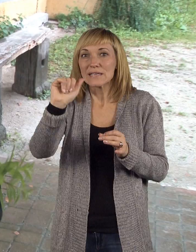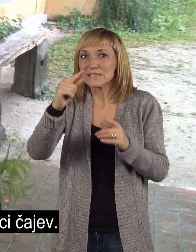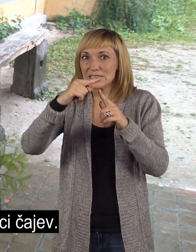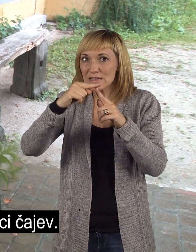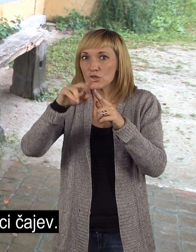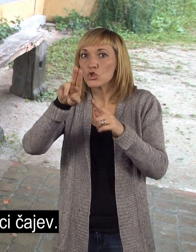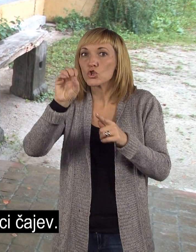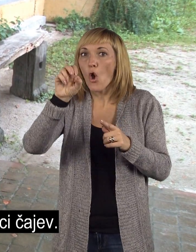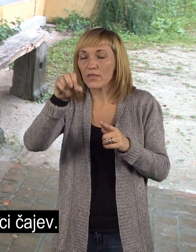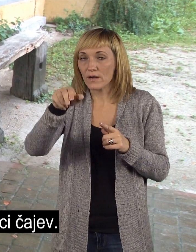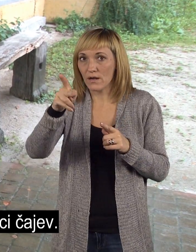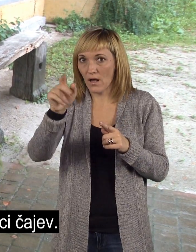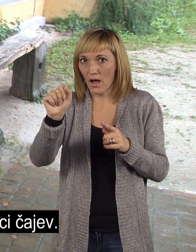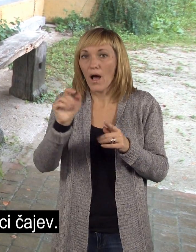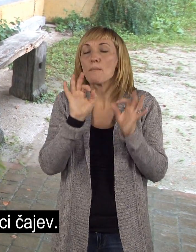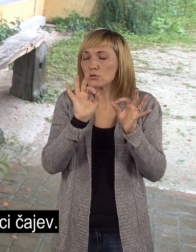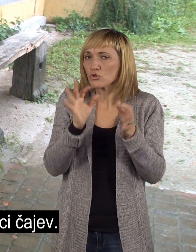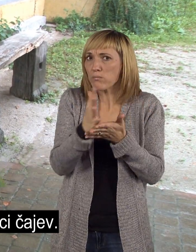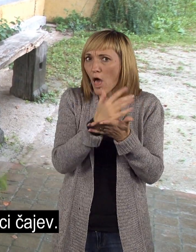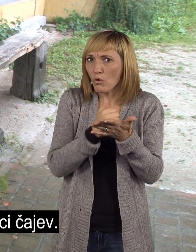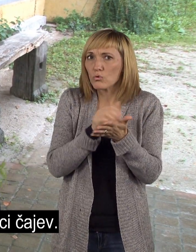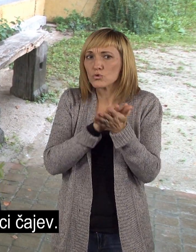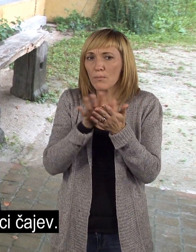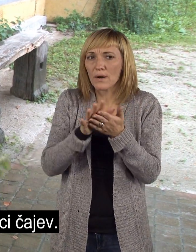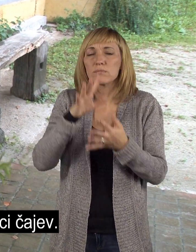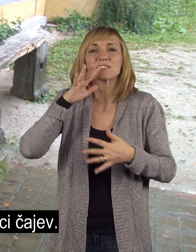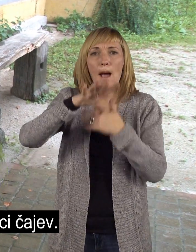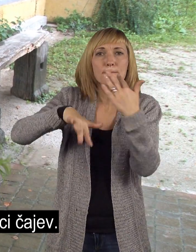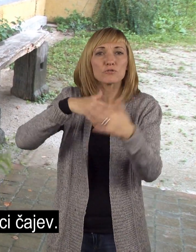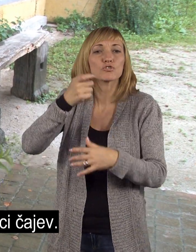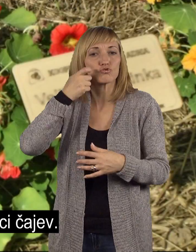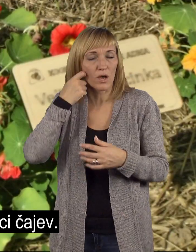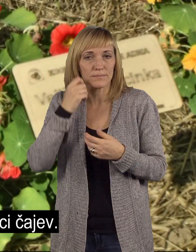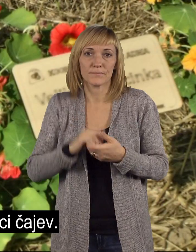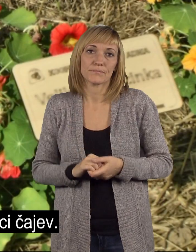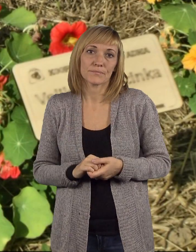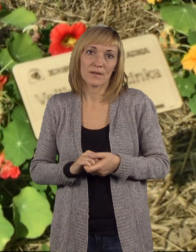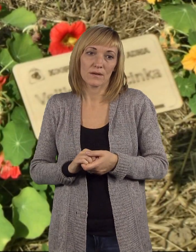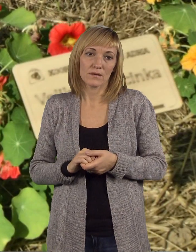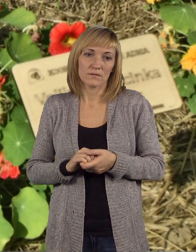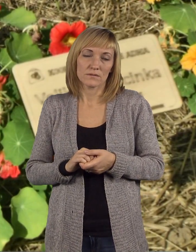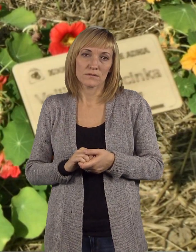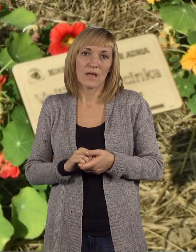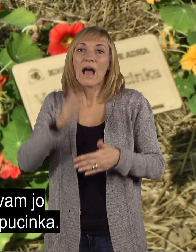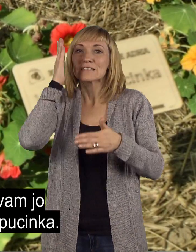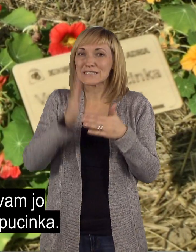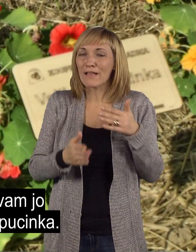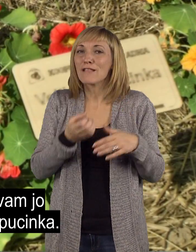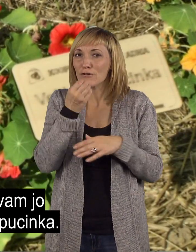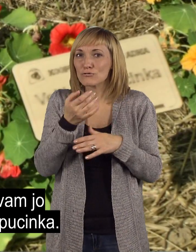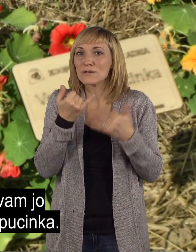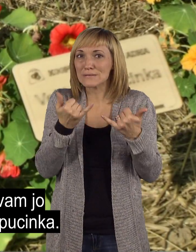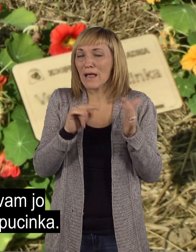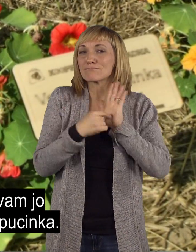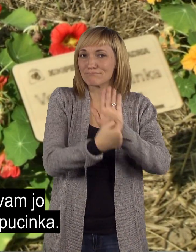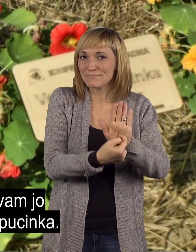ampak se zelo dobro s pridom lahko uporabi kot v mešanici čajev. Kot zadnja rastlina,